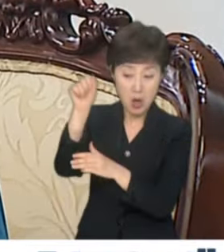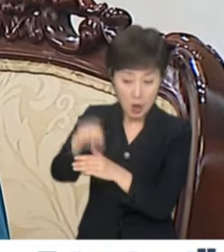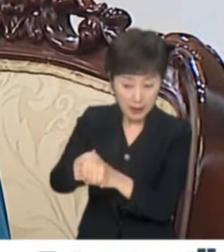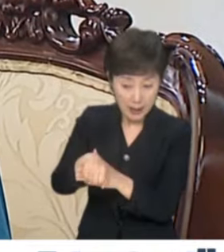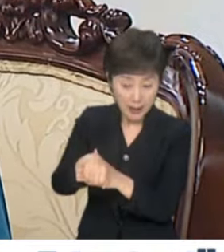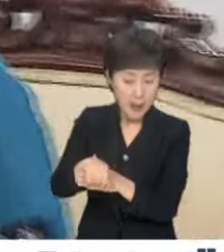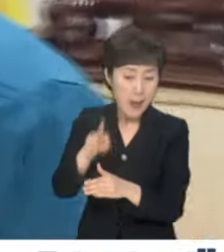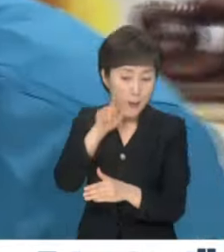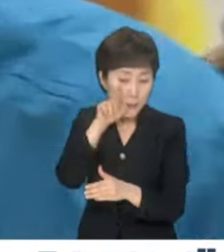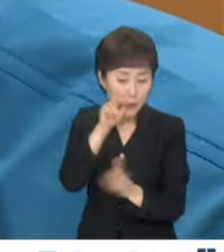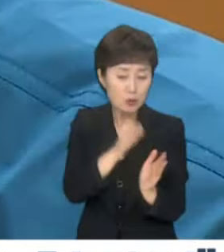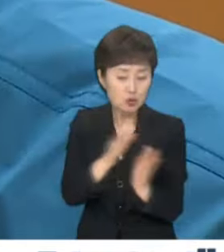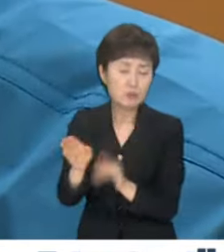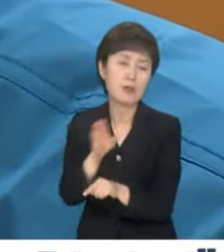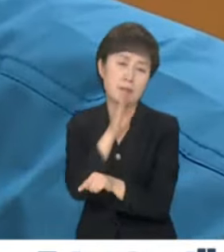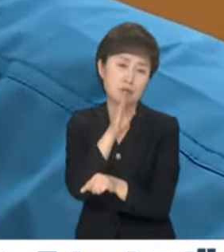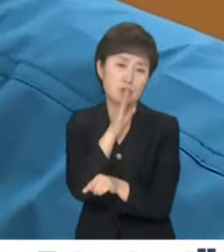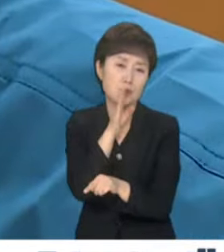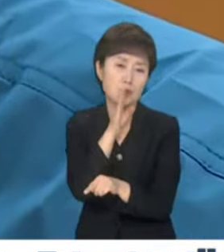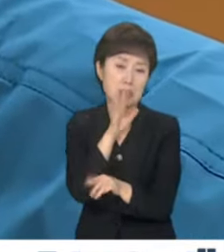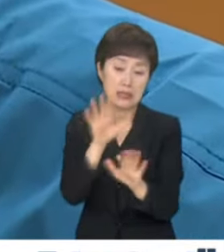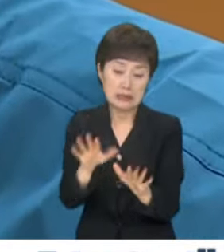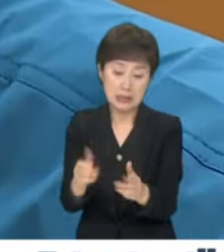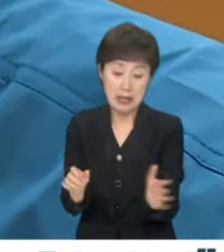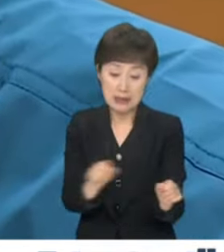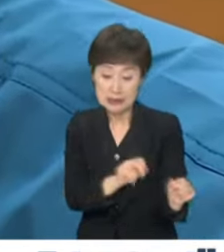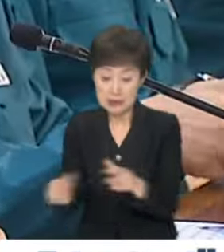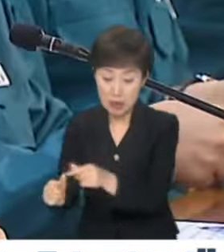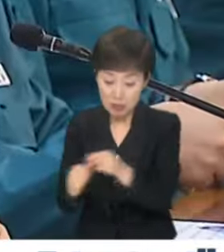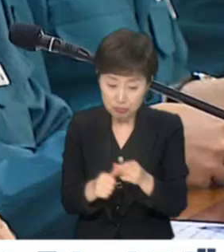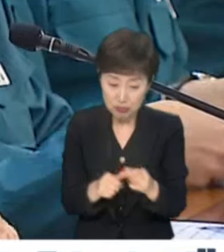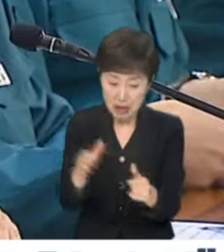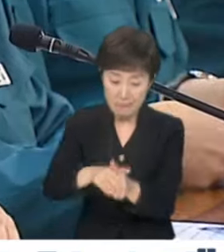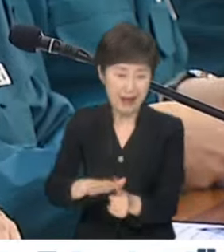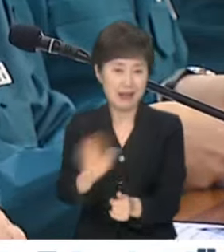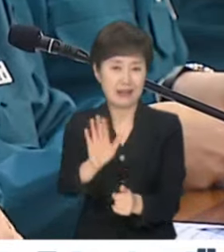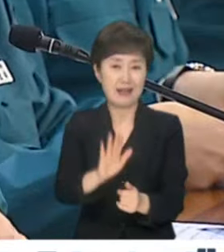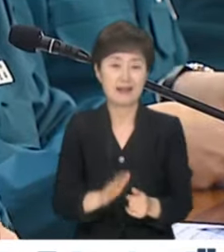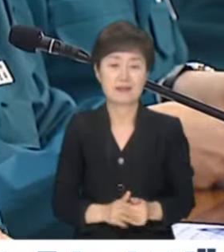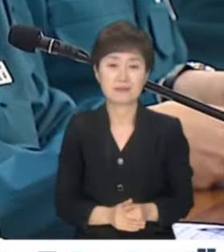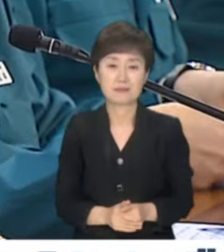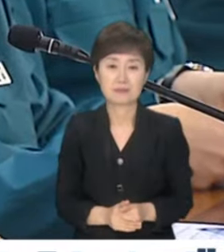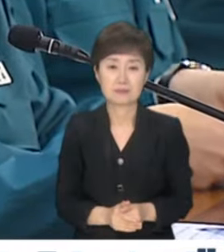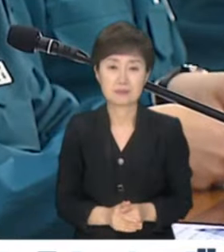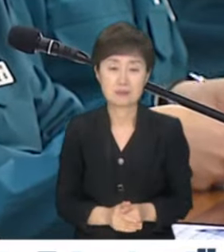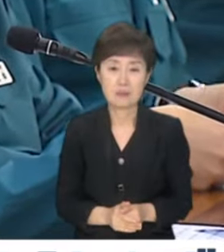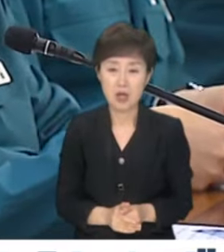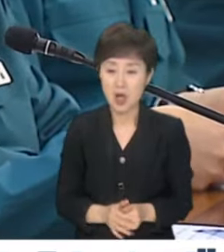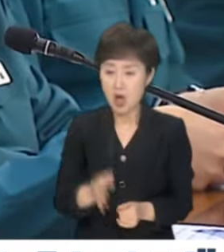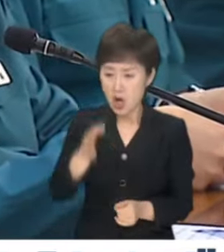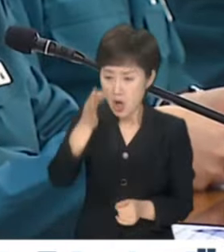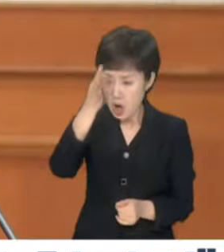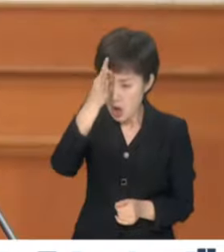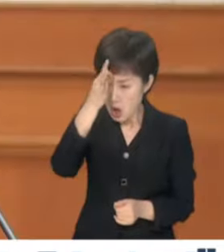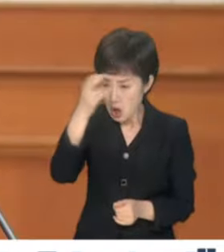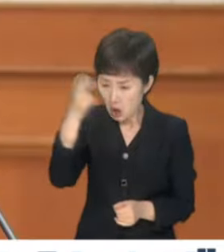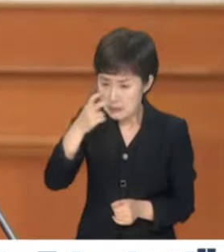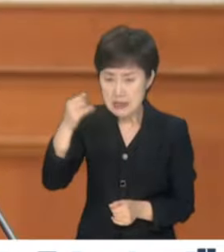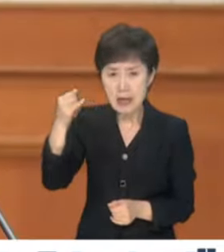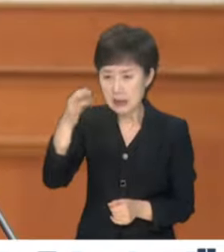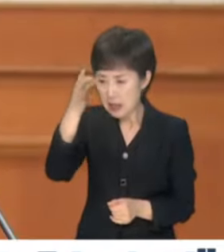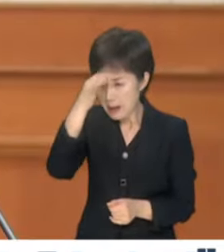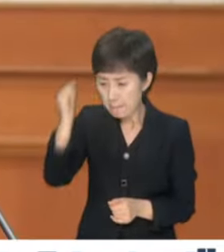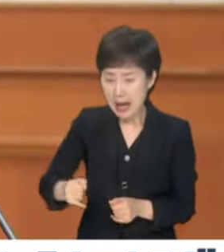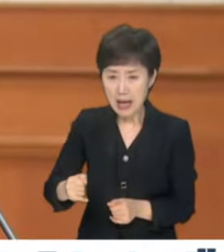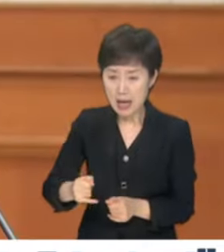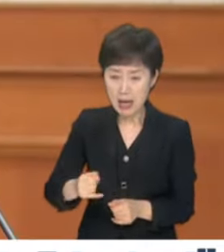만일의 사태를 대비하기 위한 것이라며 당장 투입할 계획은 없다고 밝혔습니다. 실력이 검증되지 않은 의사가